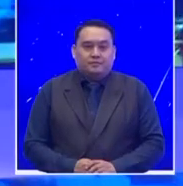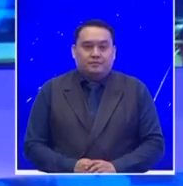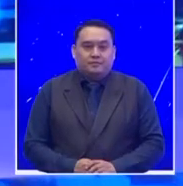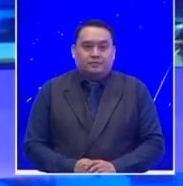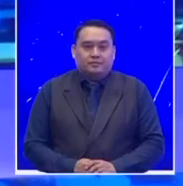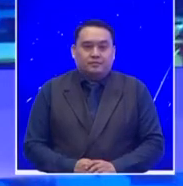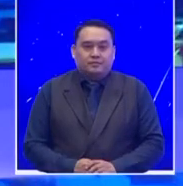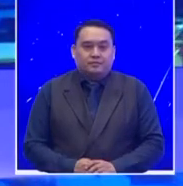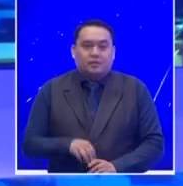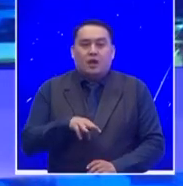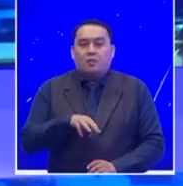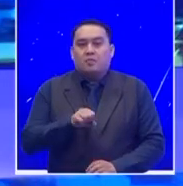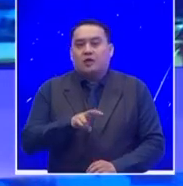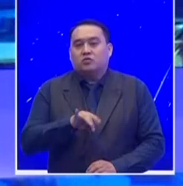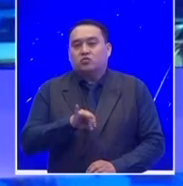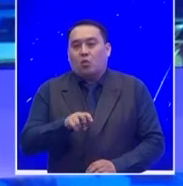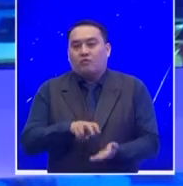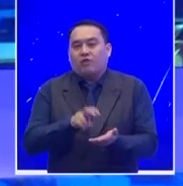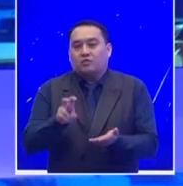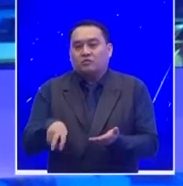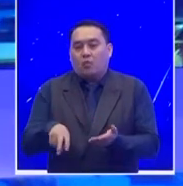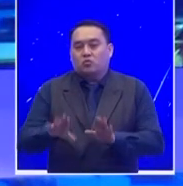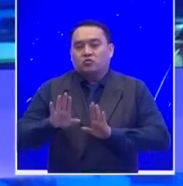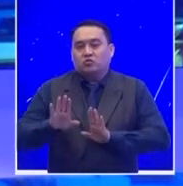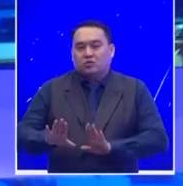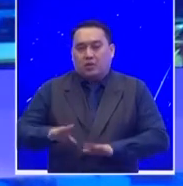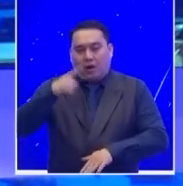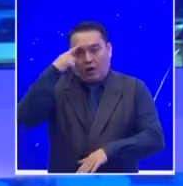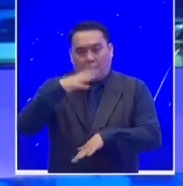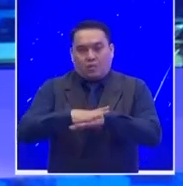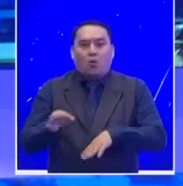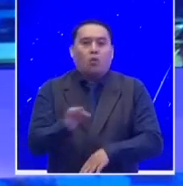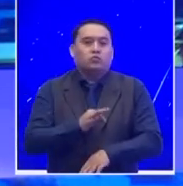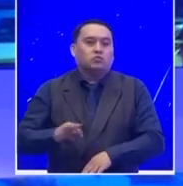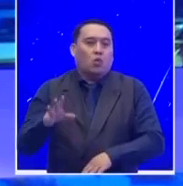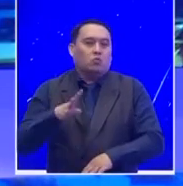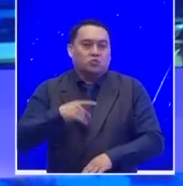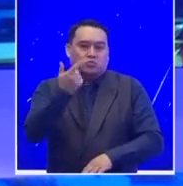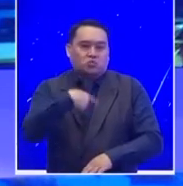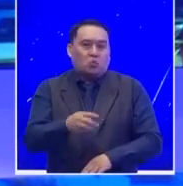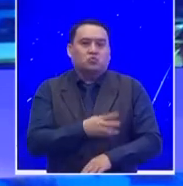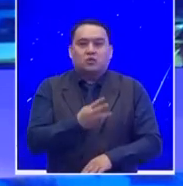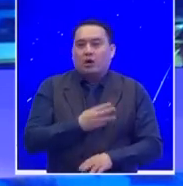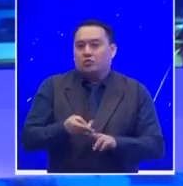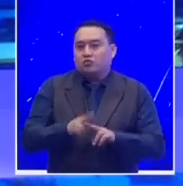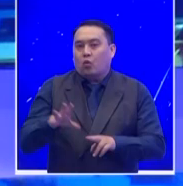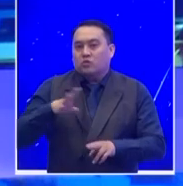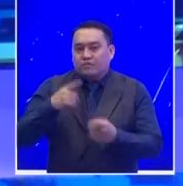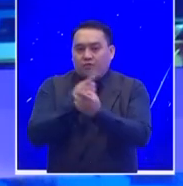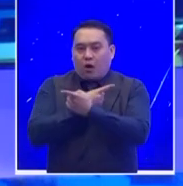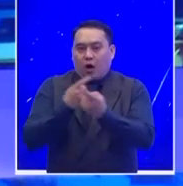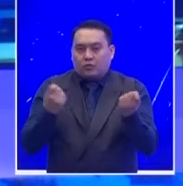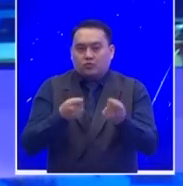Багдат Манзоров освобожден от должности заместителя акима Алматинской области. Он покинул пост по собственному желанию. Информацию